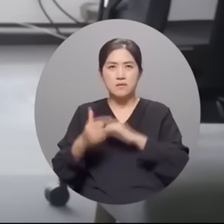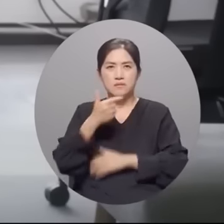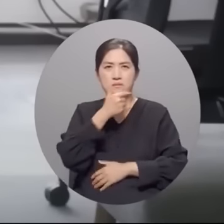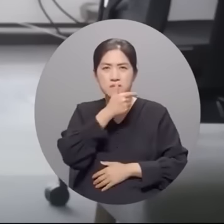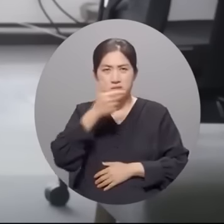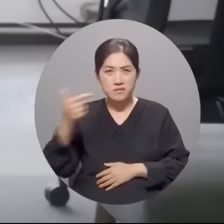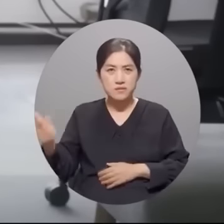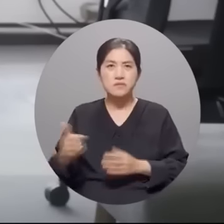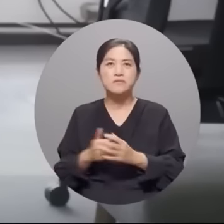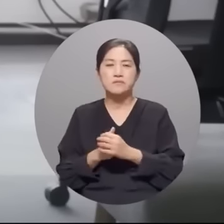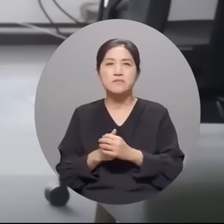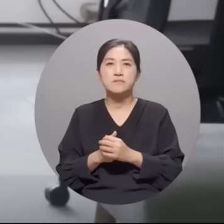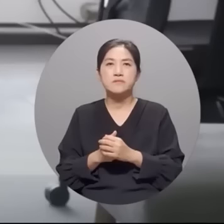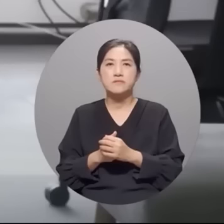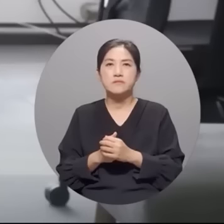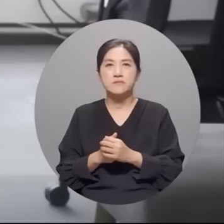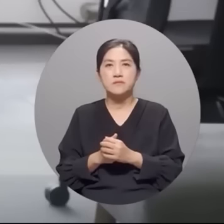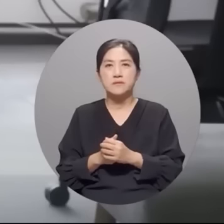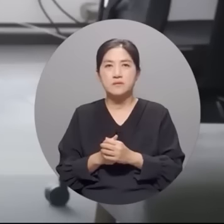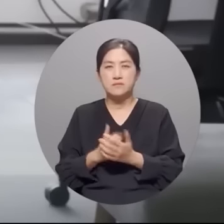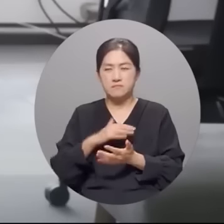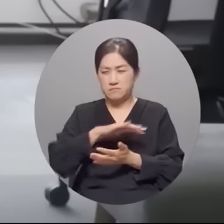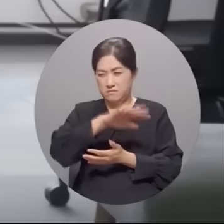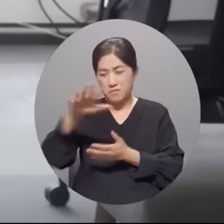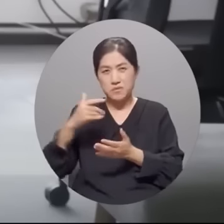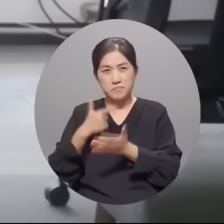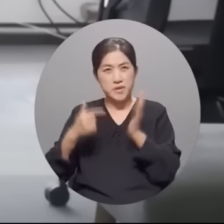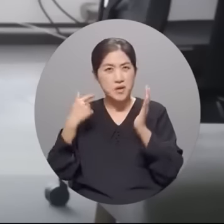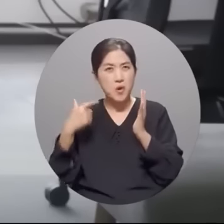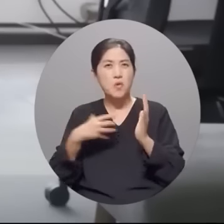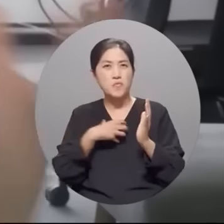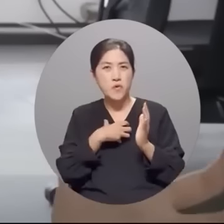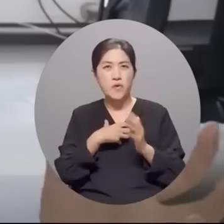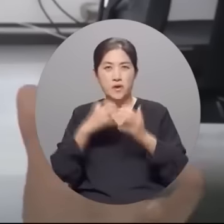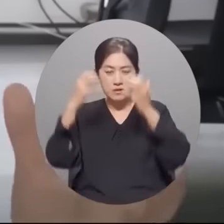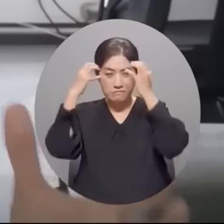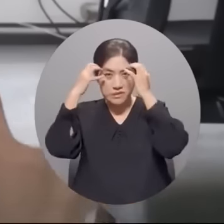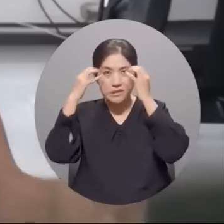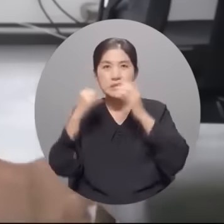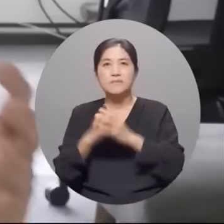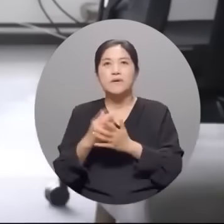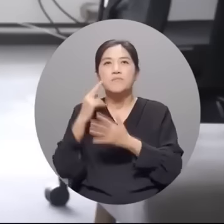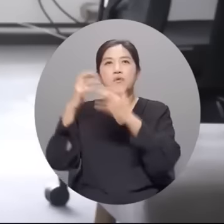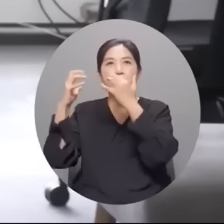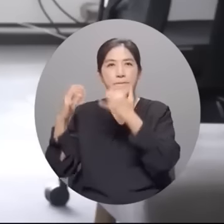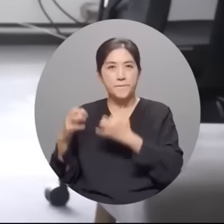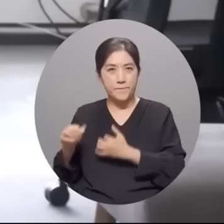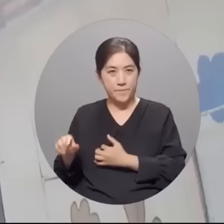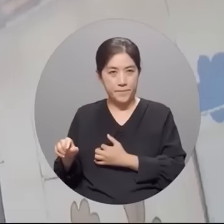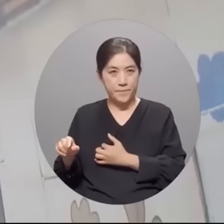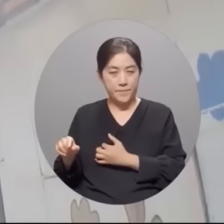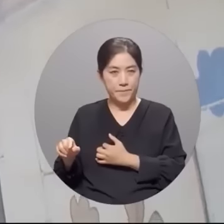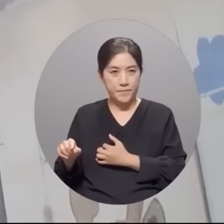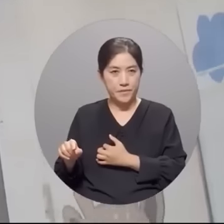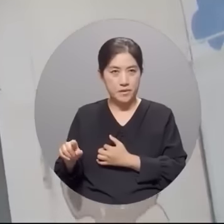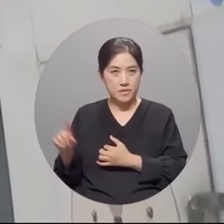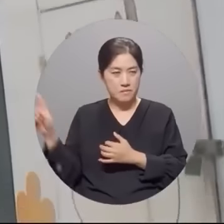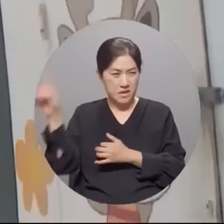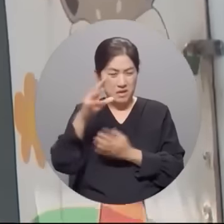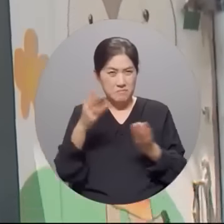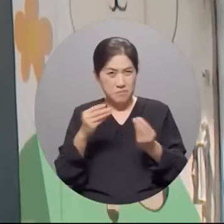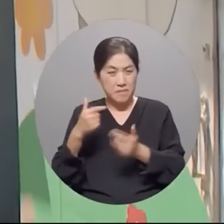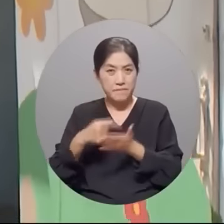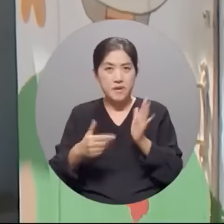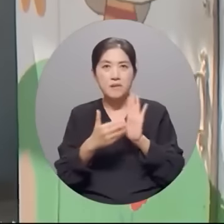훨씬 더 큰 범위를 차지하는 재난재해가 폭염이라서 파멸적인 피해를